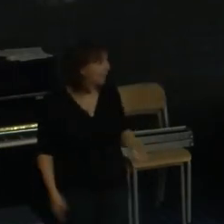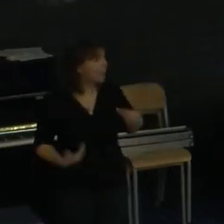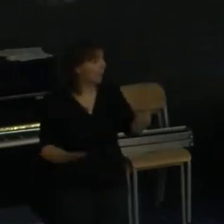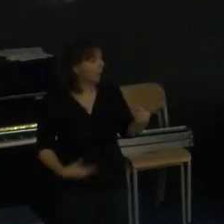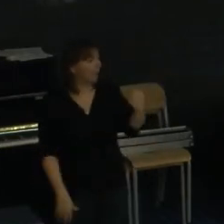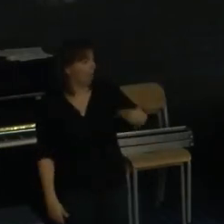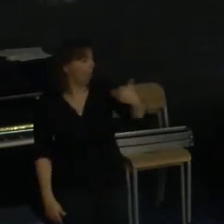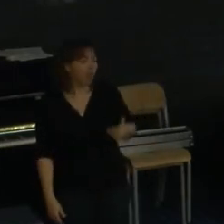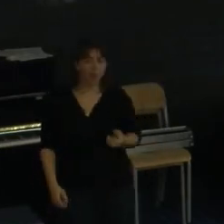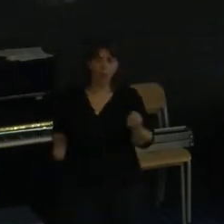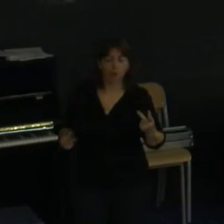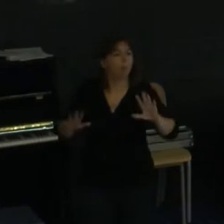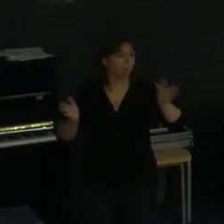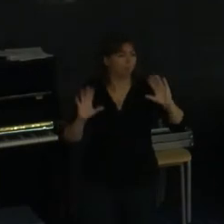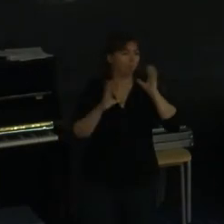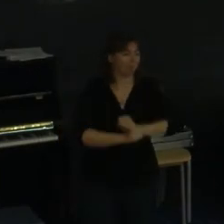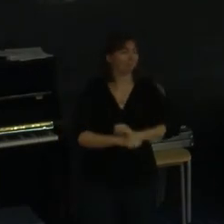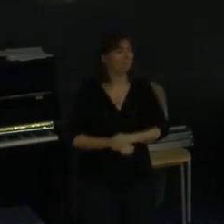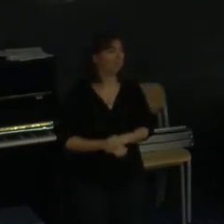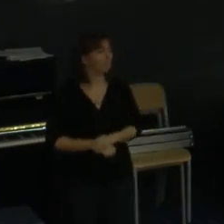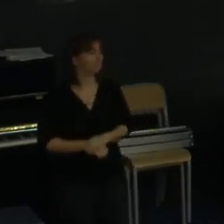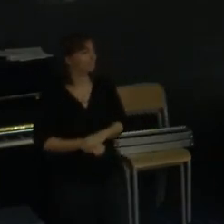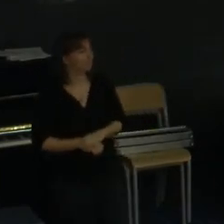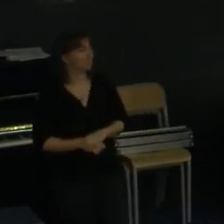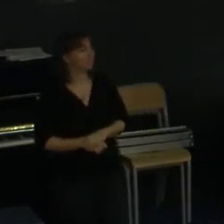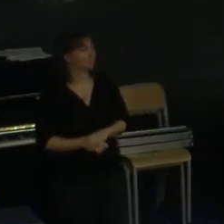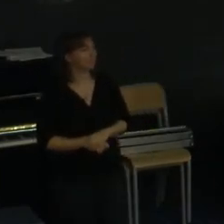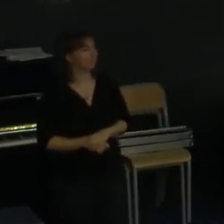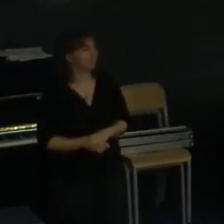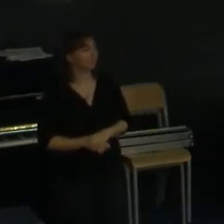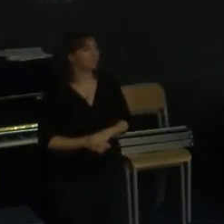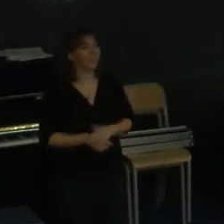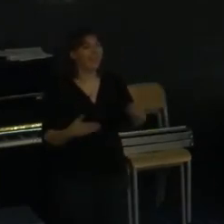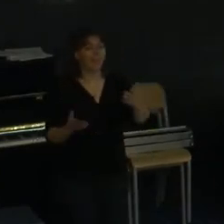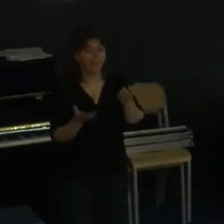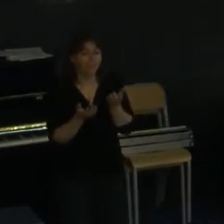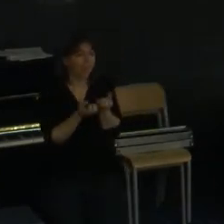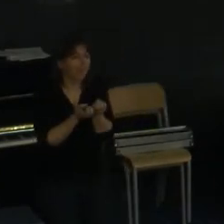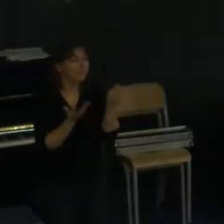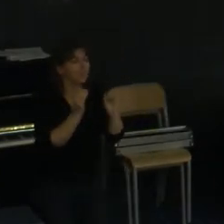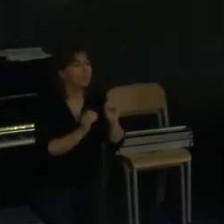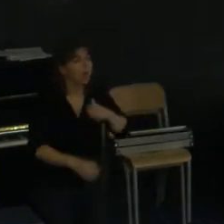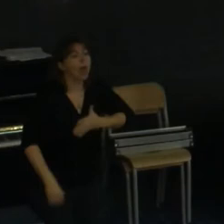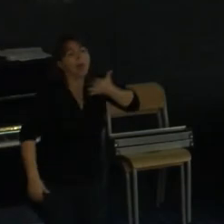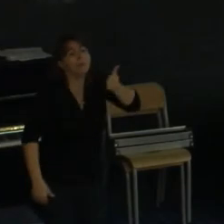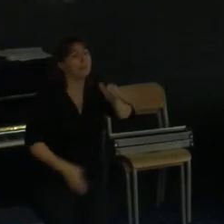personne, oui, ok. Alors, alors, qui est-ce qui aime bien développer?